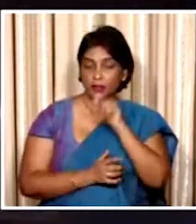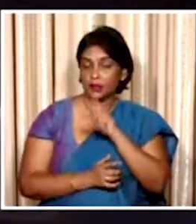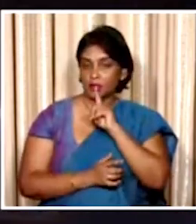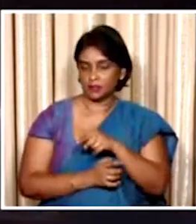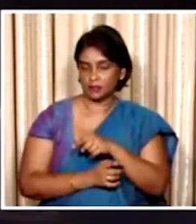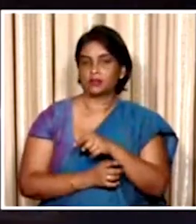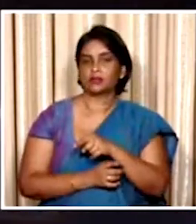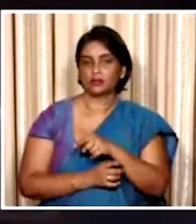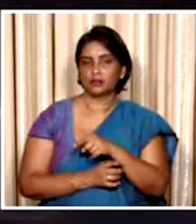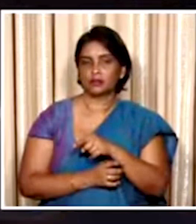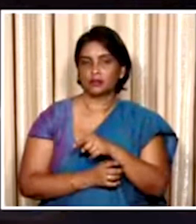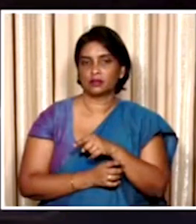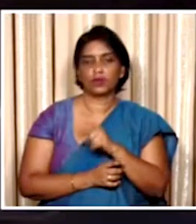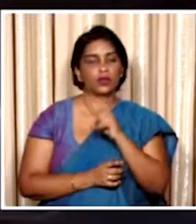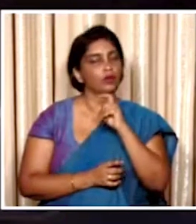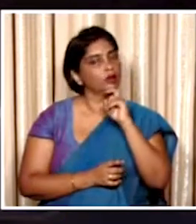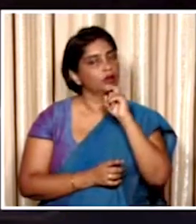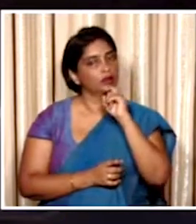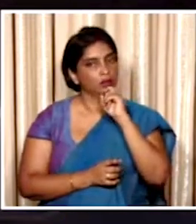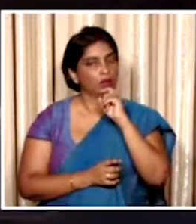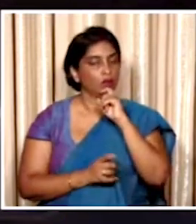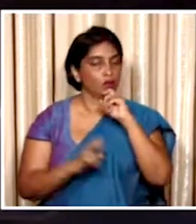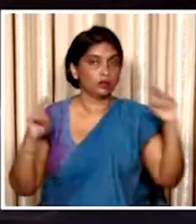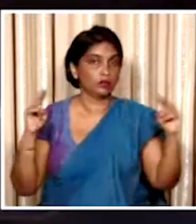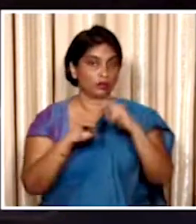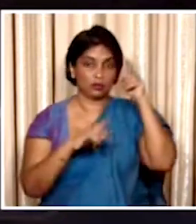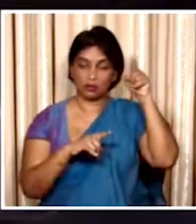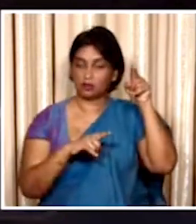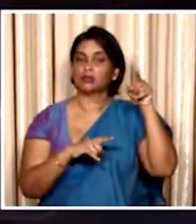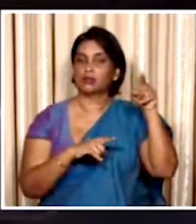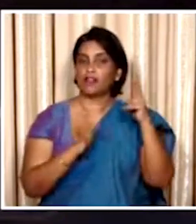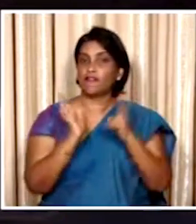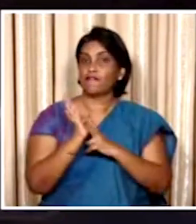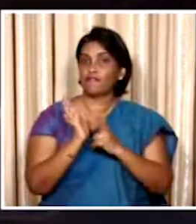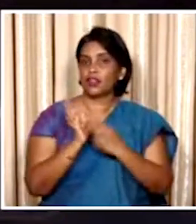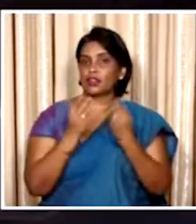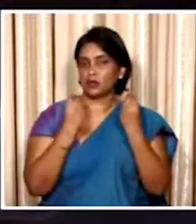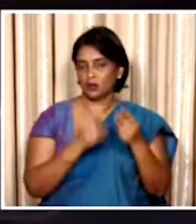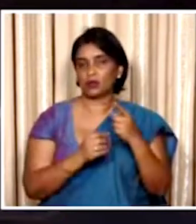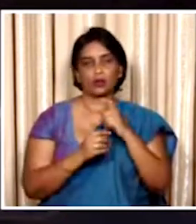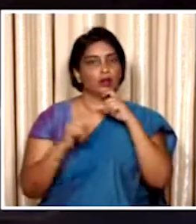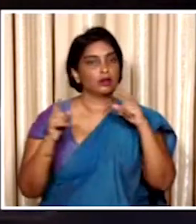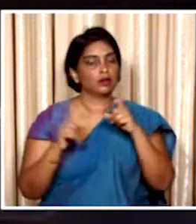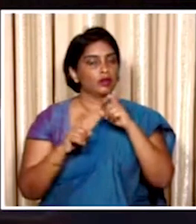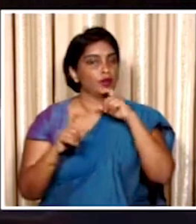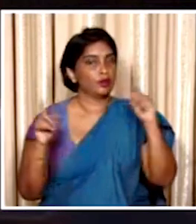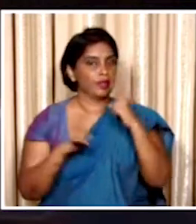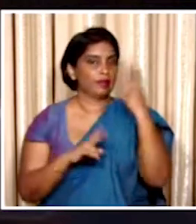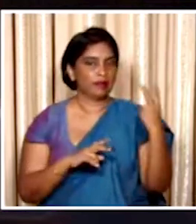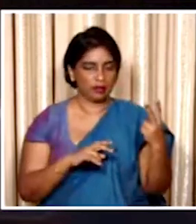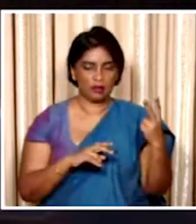තියෙනවා මහාධික මේ උපරි මහාධිකරණවල පුරප්පාඩු සම්බන්ධයෙන් ශ්‍රේෂ්ඨාධිකරණයේ පුරප්පාඩු